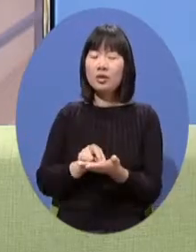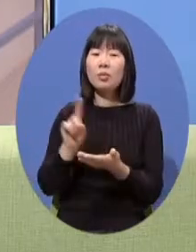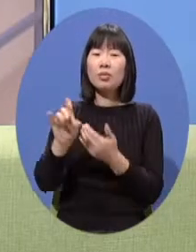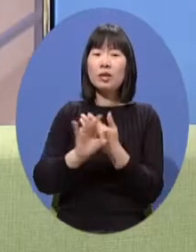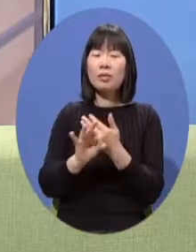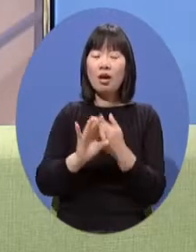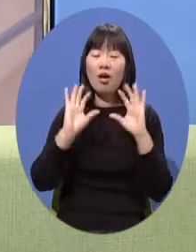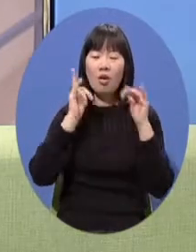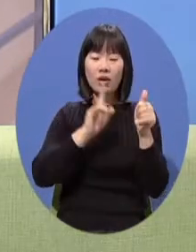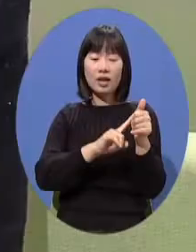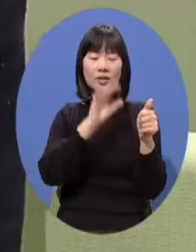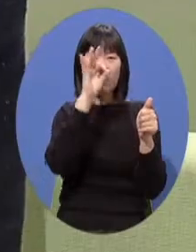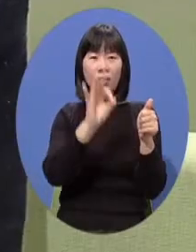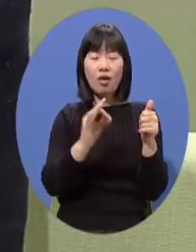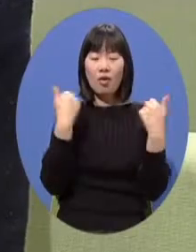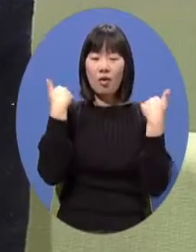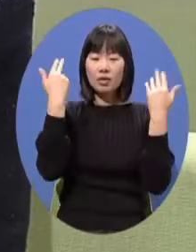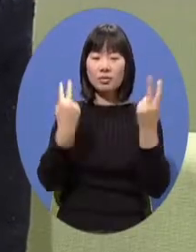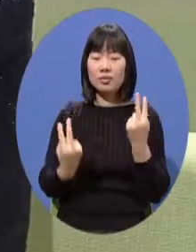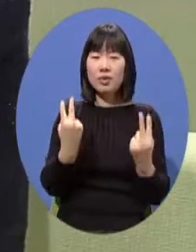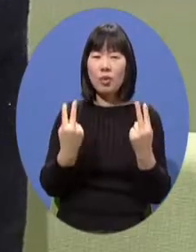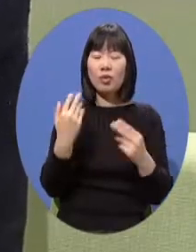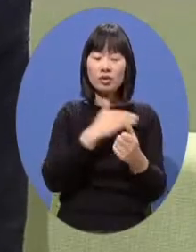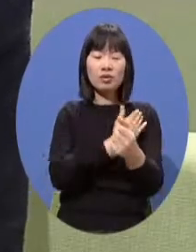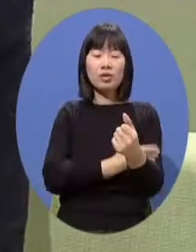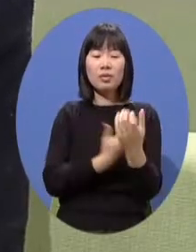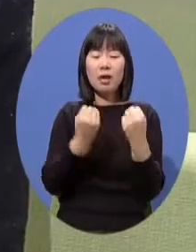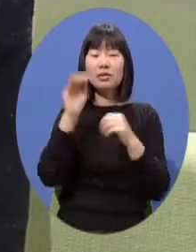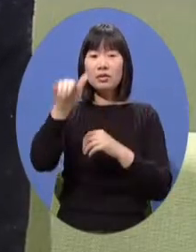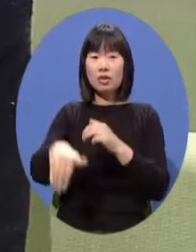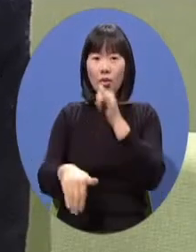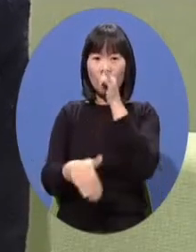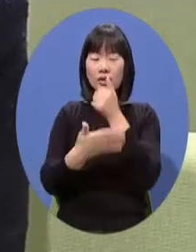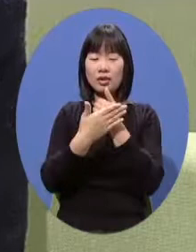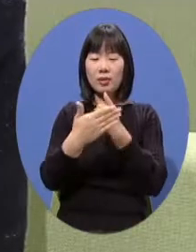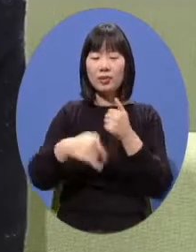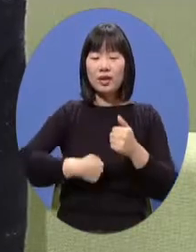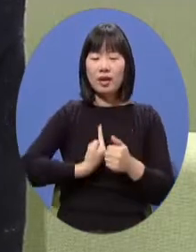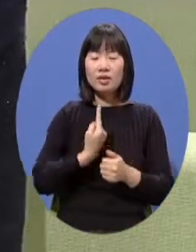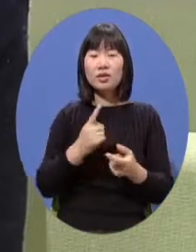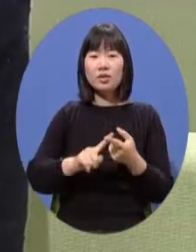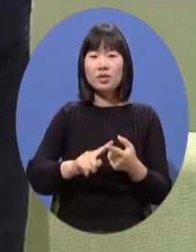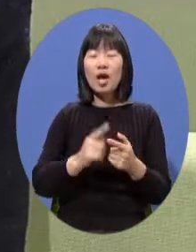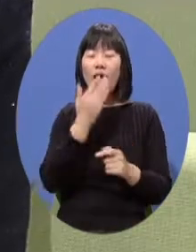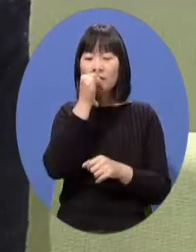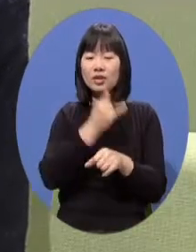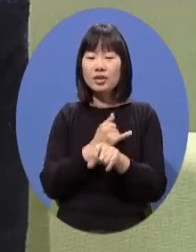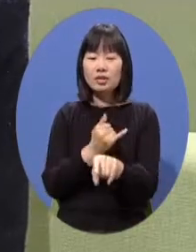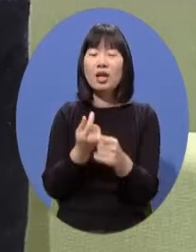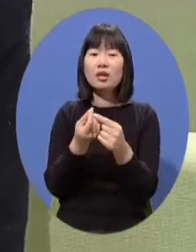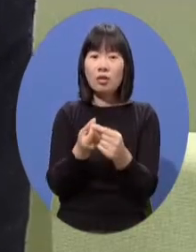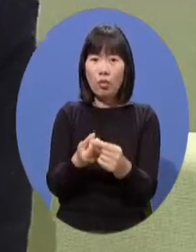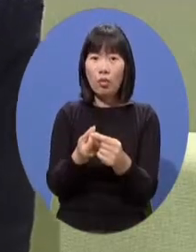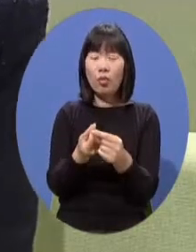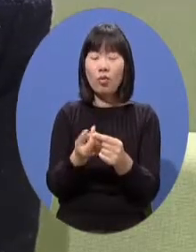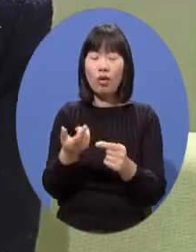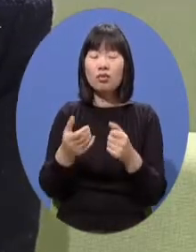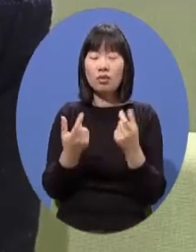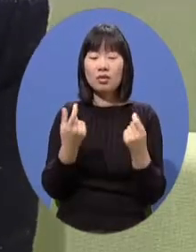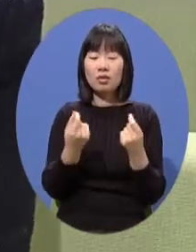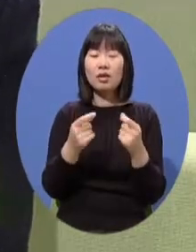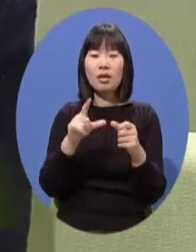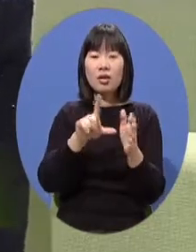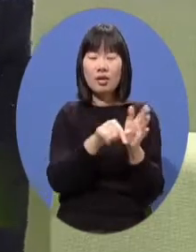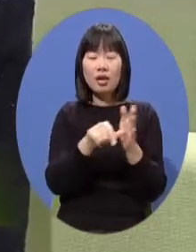뭐냐면 어린아이들은 어른에 비해서 능력이 많이 떨어지기 때문에 자기 스스로 할 수 있는 게 적어요. 그래서